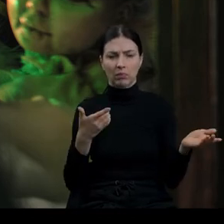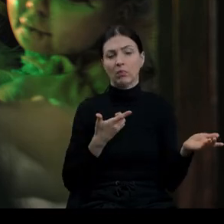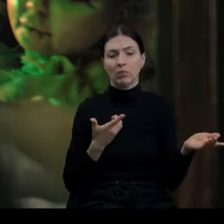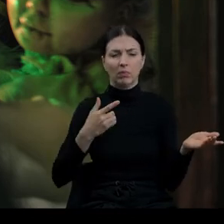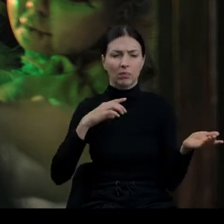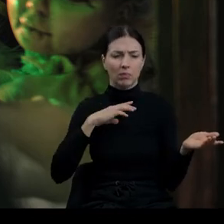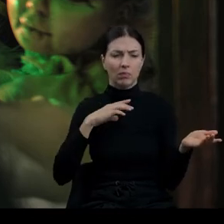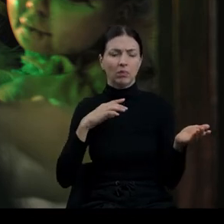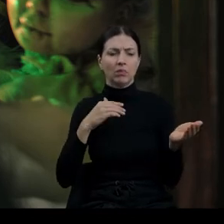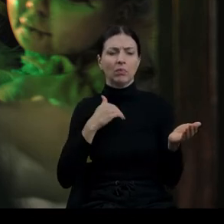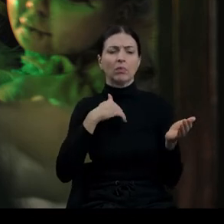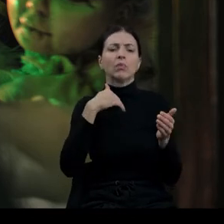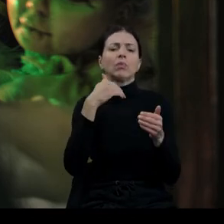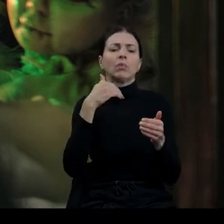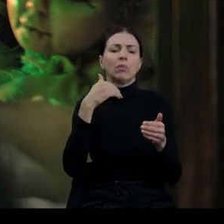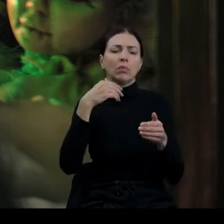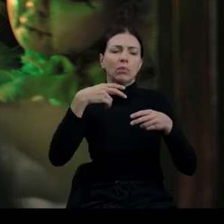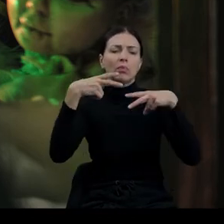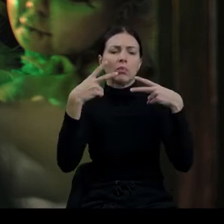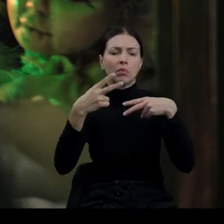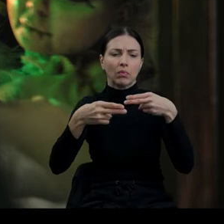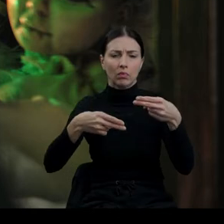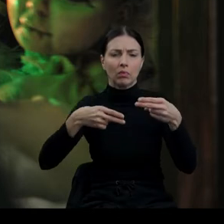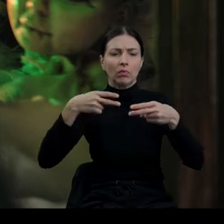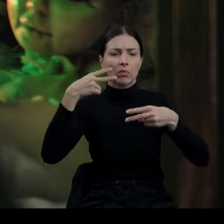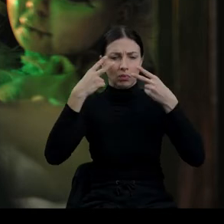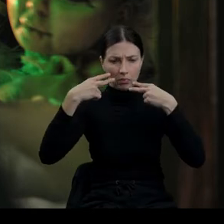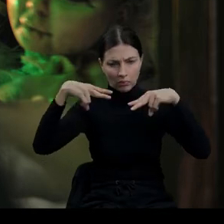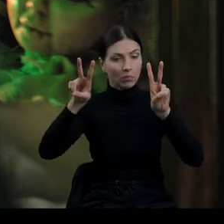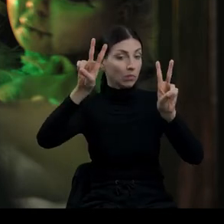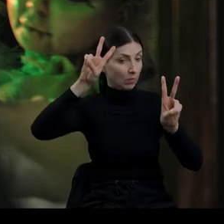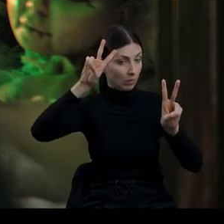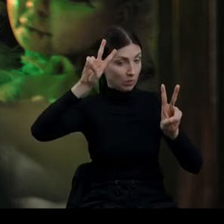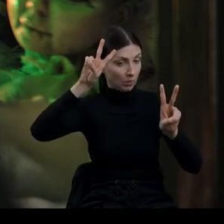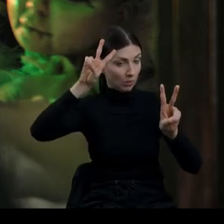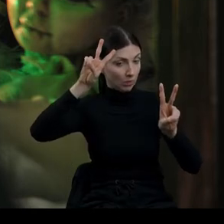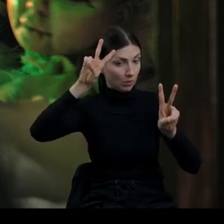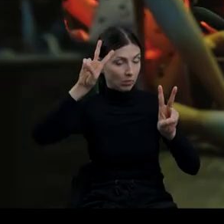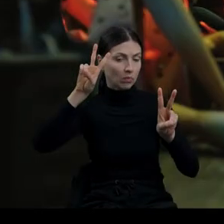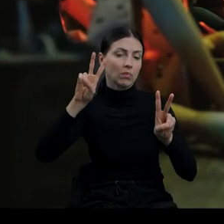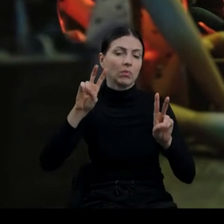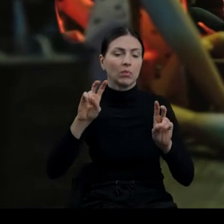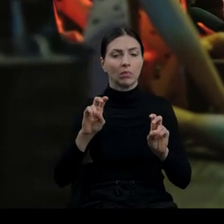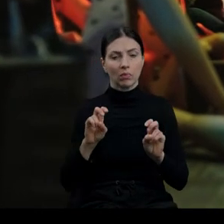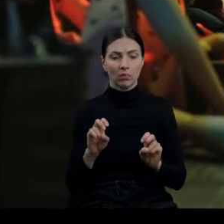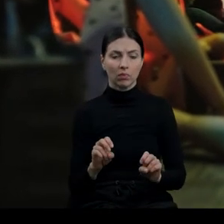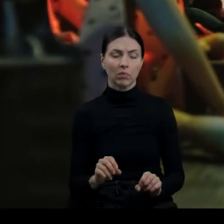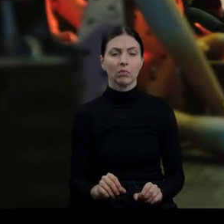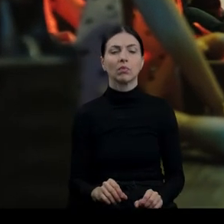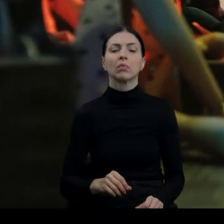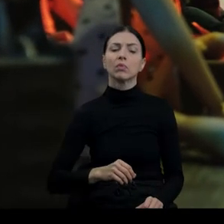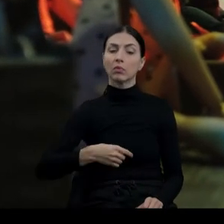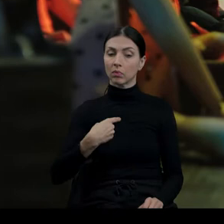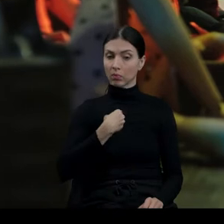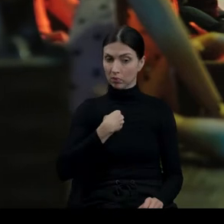to była po prostu, no, to było kolejne zaskoczenie dla mnie. Kolejne odkrycie. I kolejna